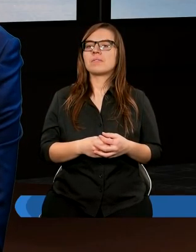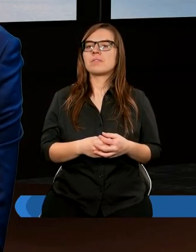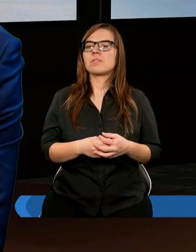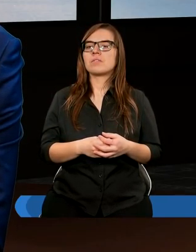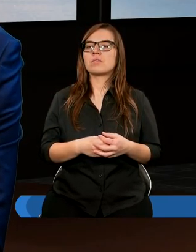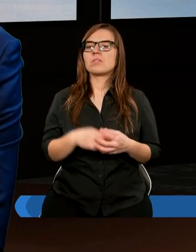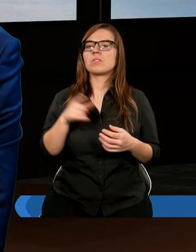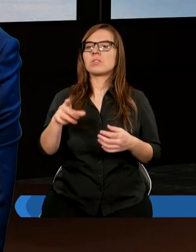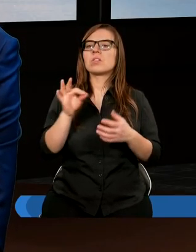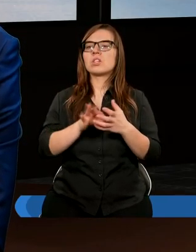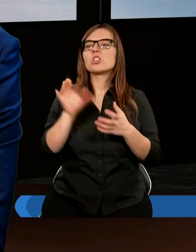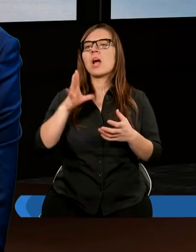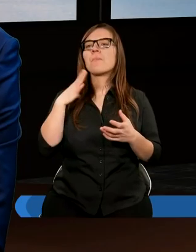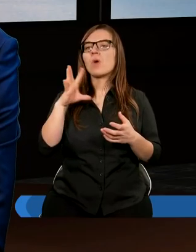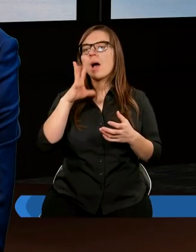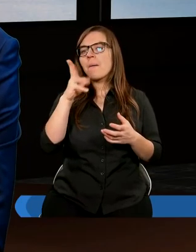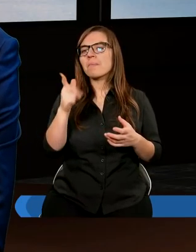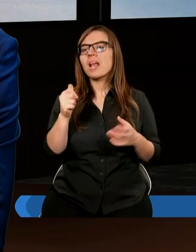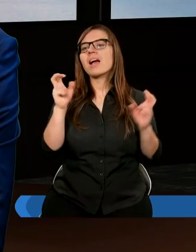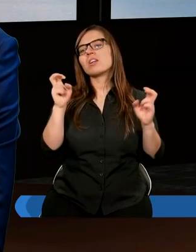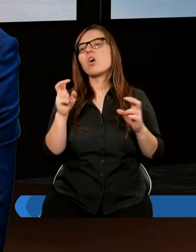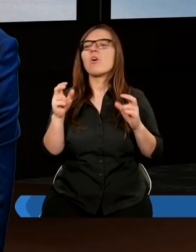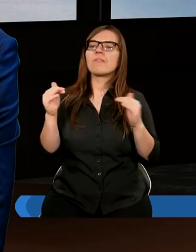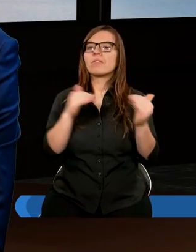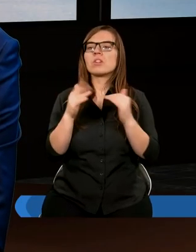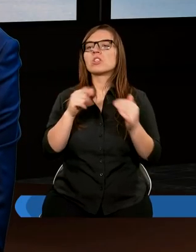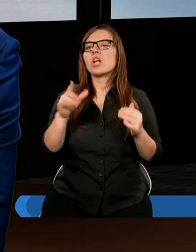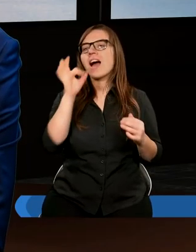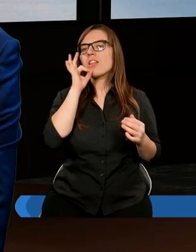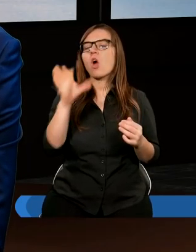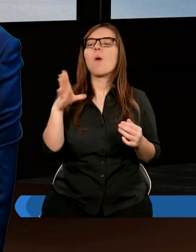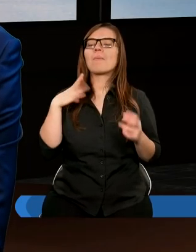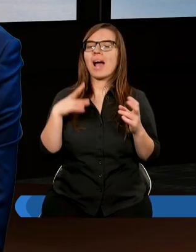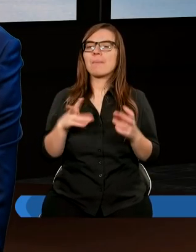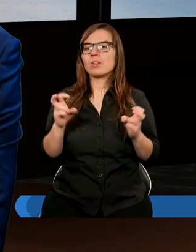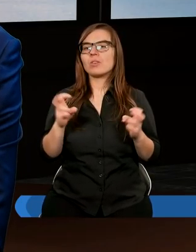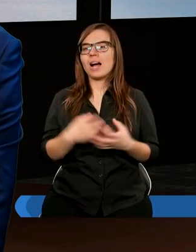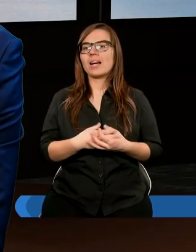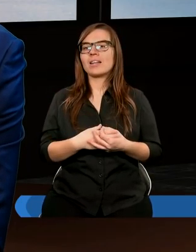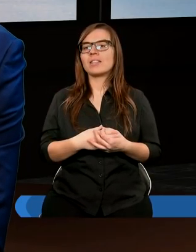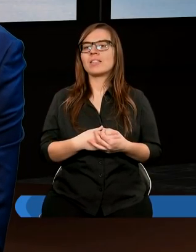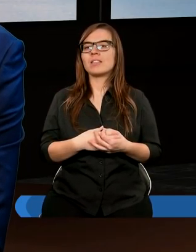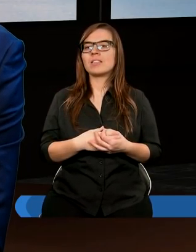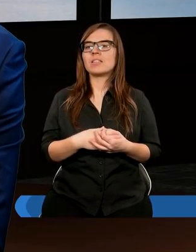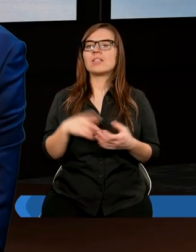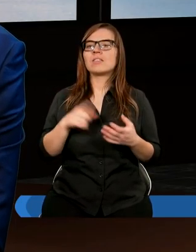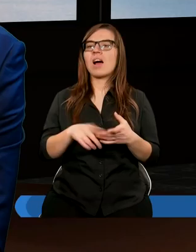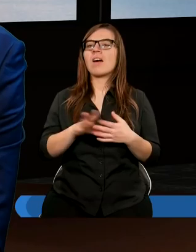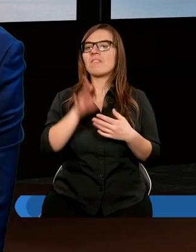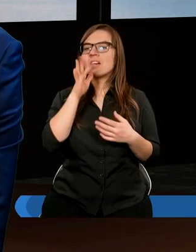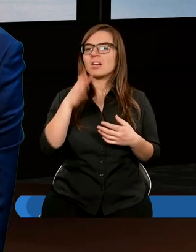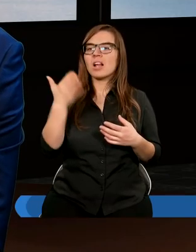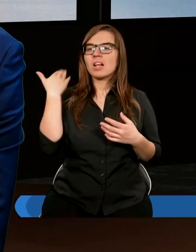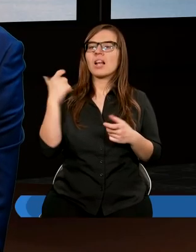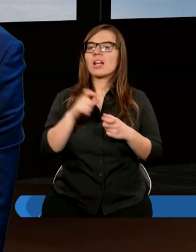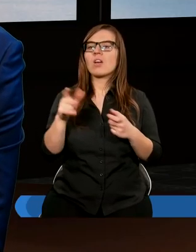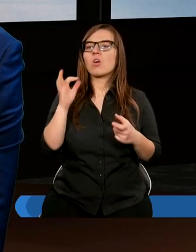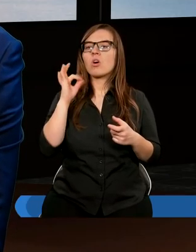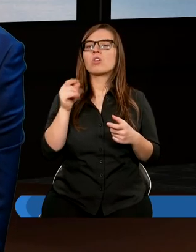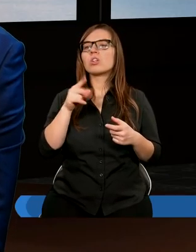Mamy tłumaczenie, że była piękna, w zasadzie tekstu oryginalnego, że była dobra. Właśnie w widzeniu, ale w zasadzie chodzi o to,